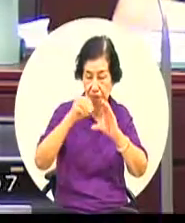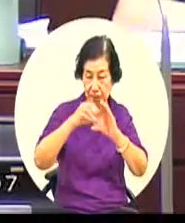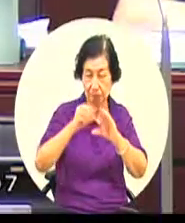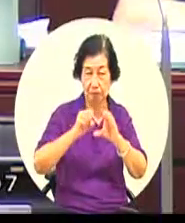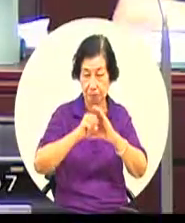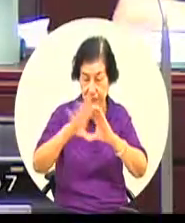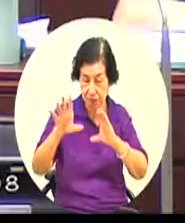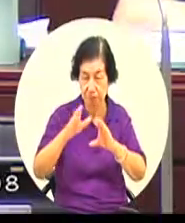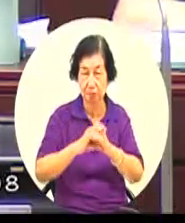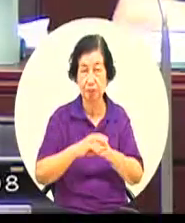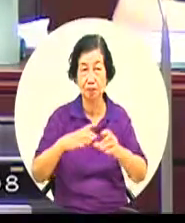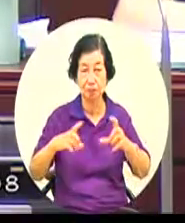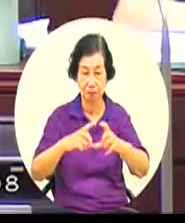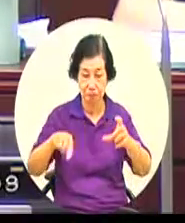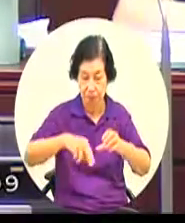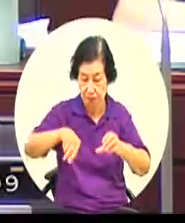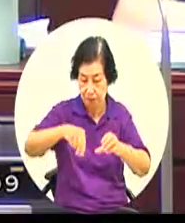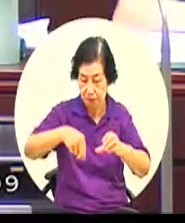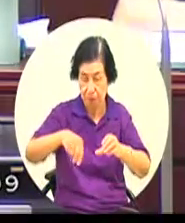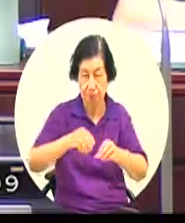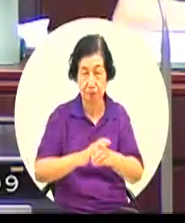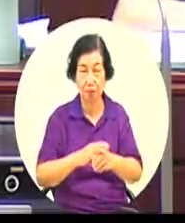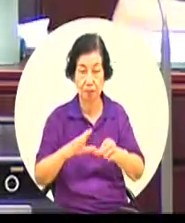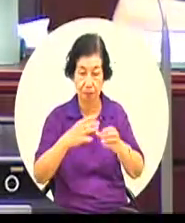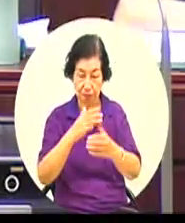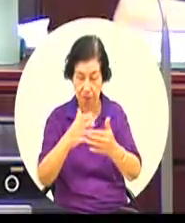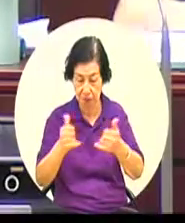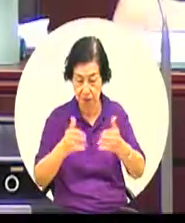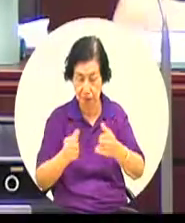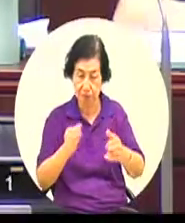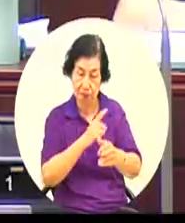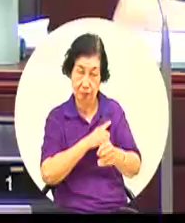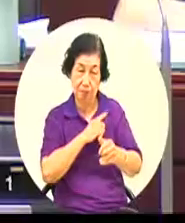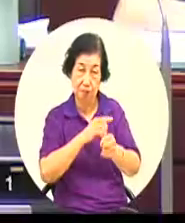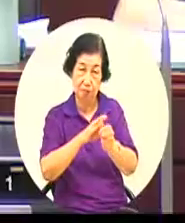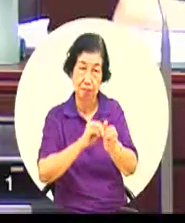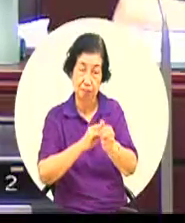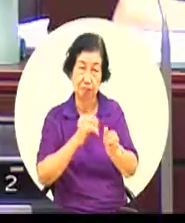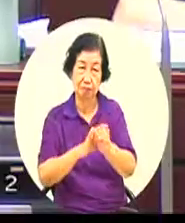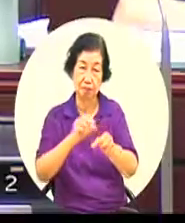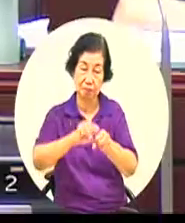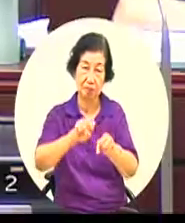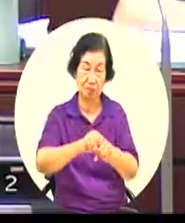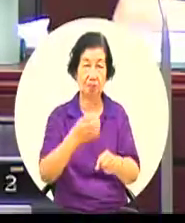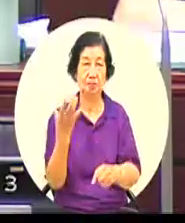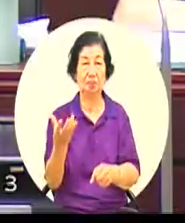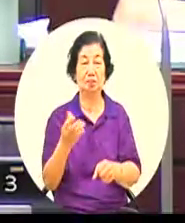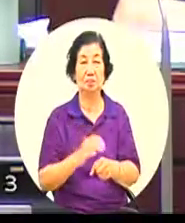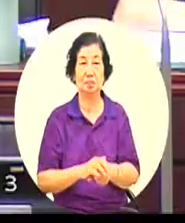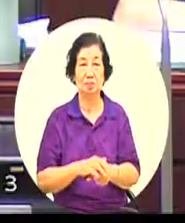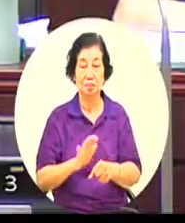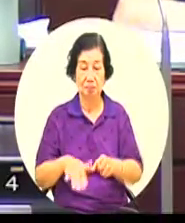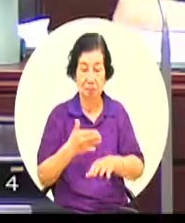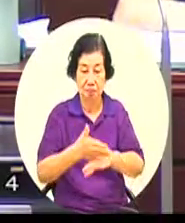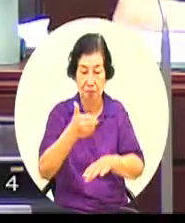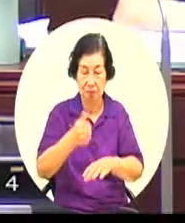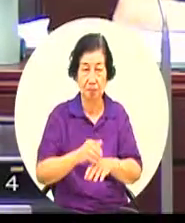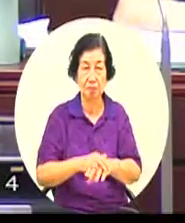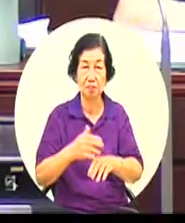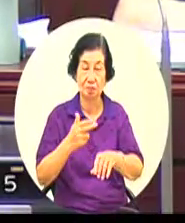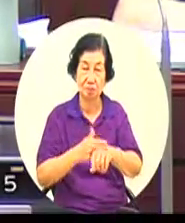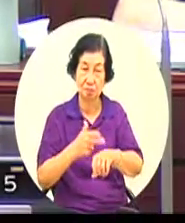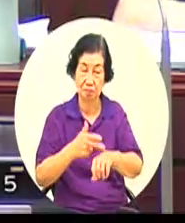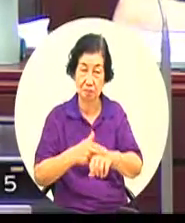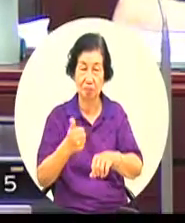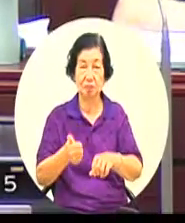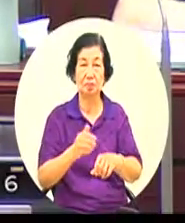然后让学生可以自我学习，他说这个学习的效能不是会增加很多吗？但是我们其实要感谢科技的进步，从美